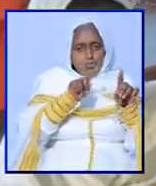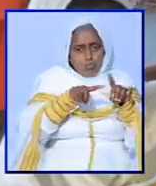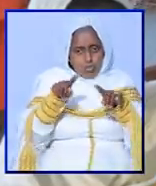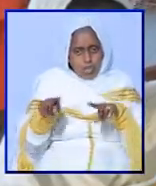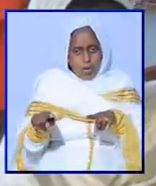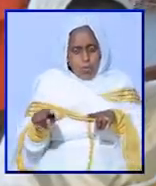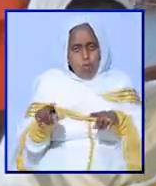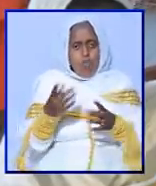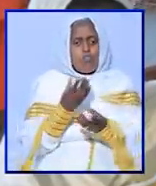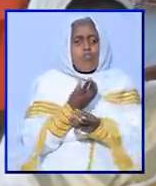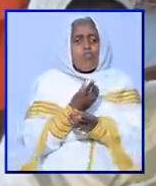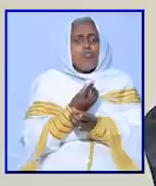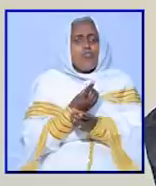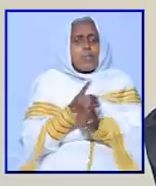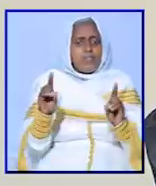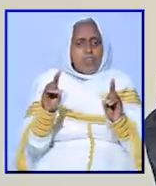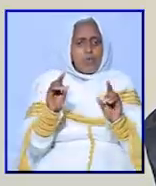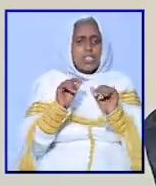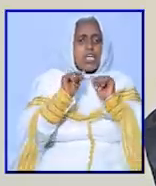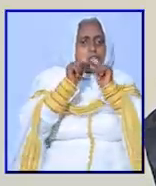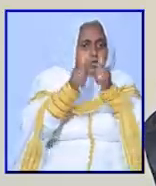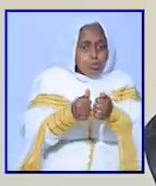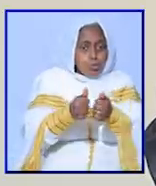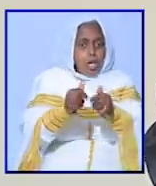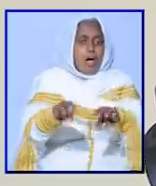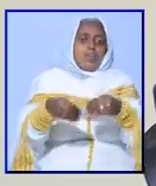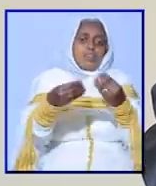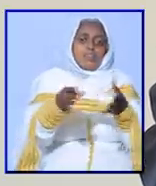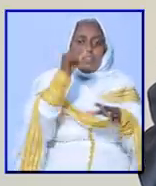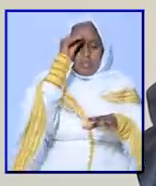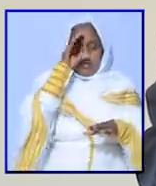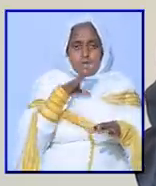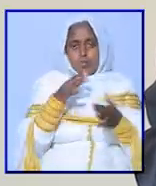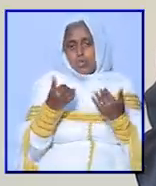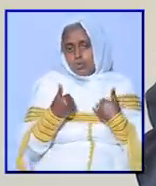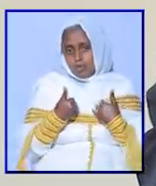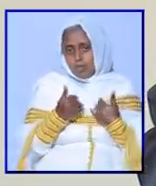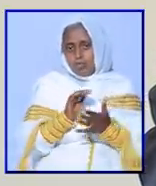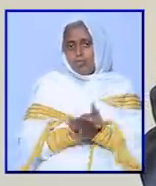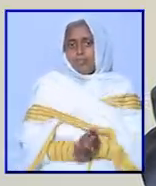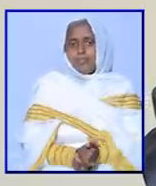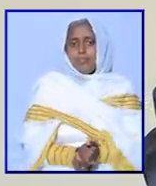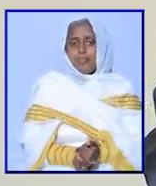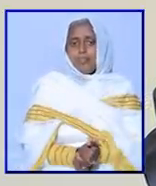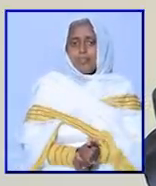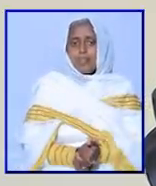እንደዚሁ ደግሞ የመፈወስ ስጦታ የተሰጣቸው ሰዎች አሉ